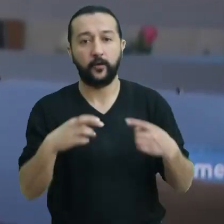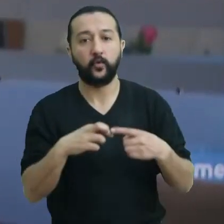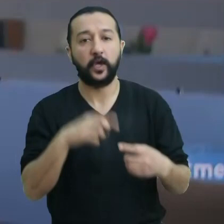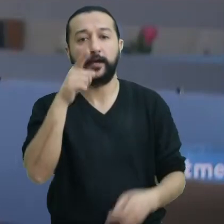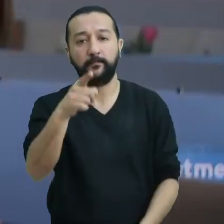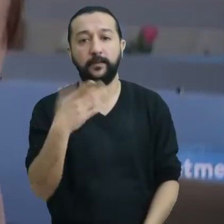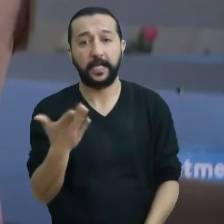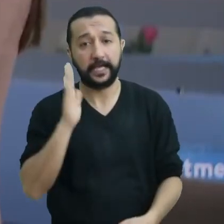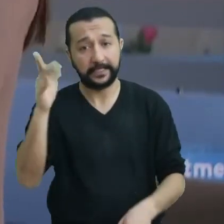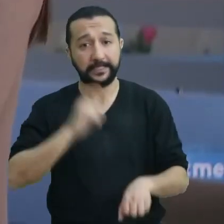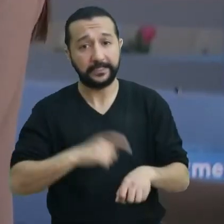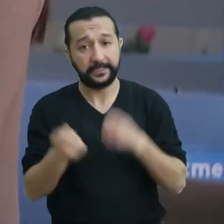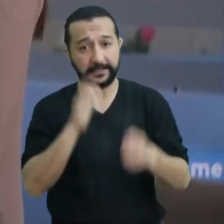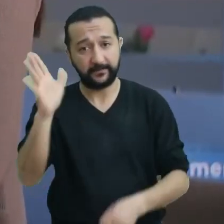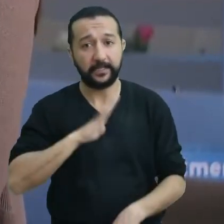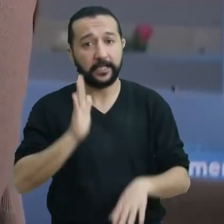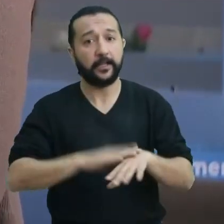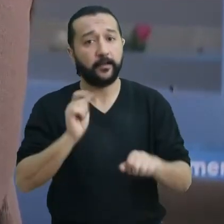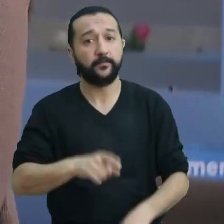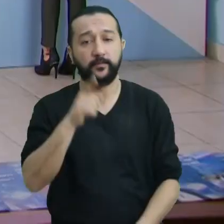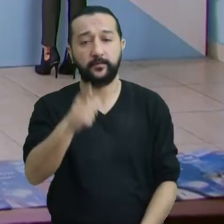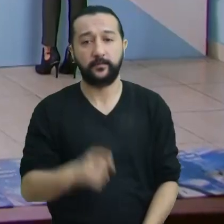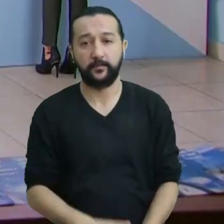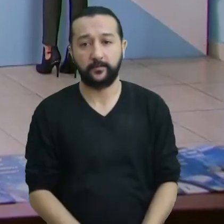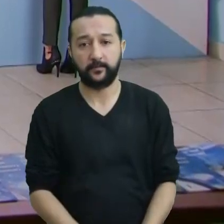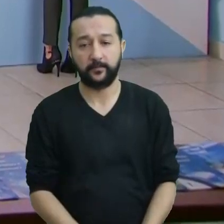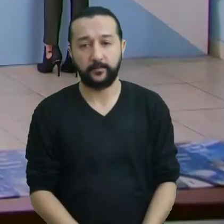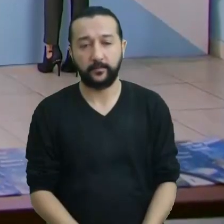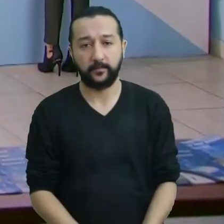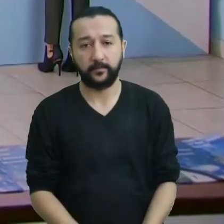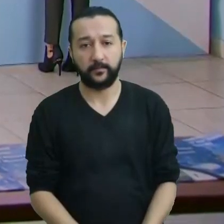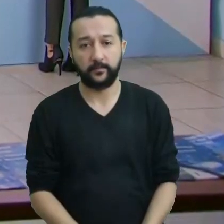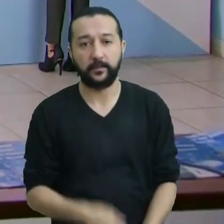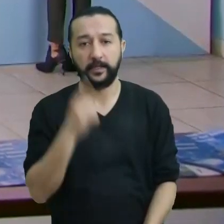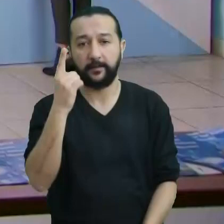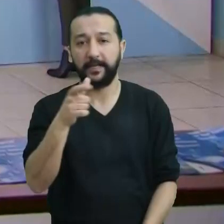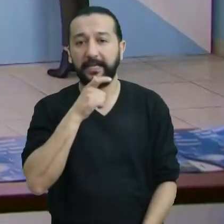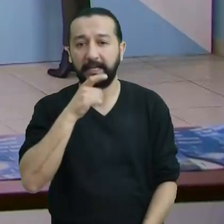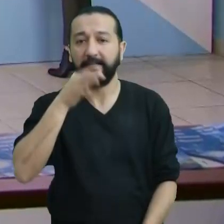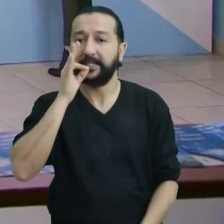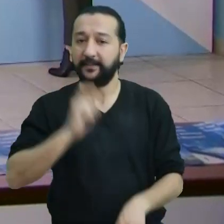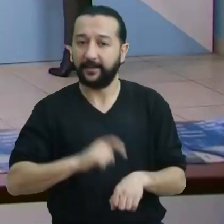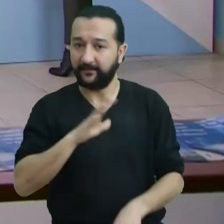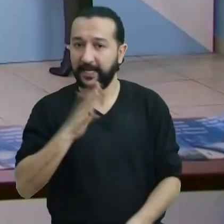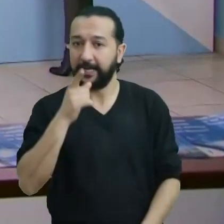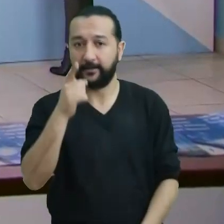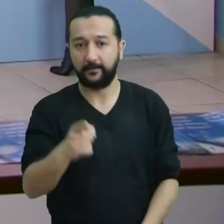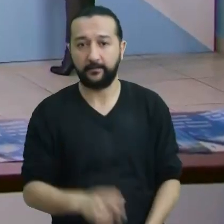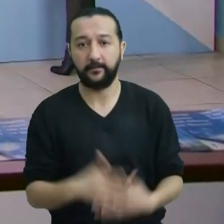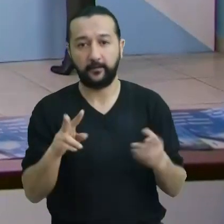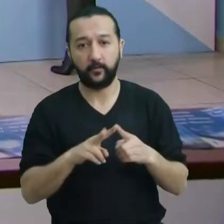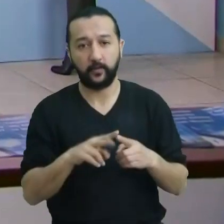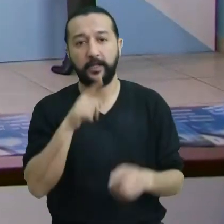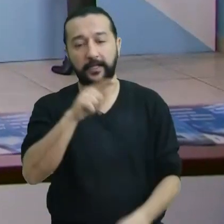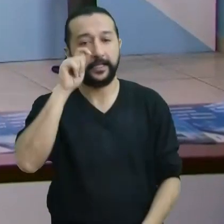Rüyam, ya hadi işimiz var ama ya, ne yapıyorsun? Şey, bir kahve içimlik vaktimiz vardır herhalde.